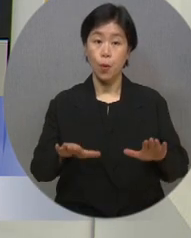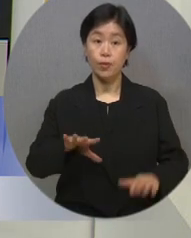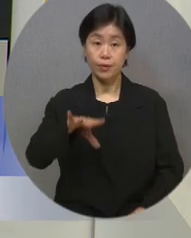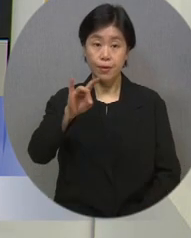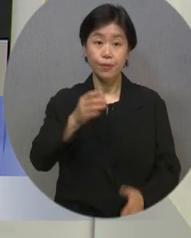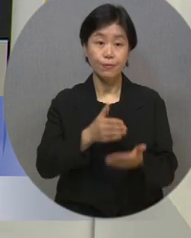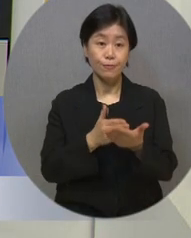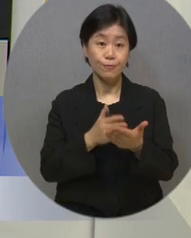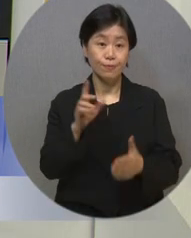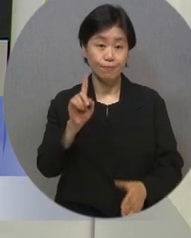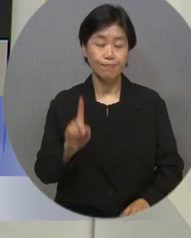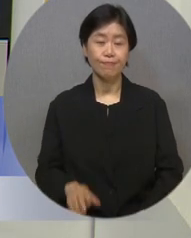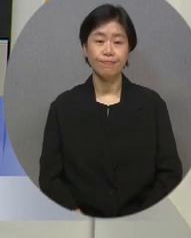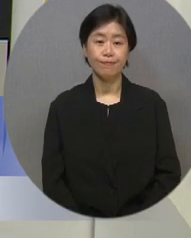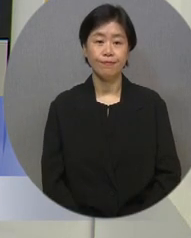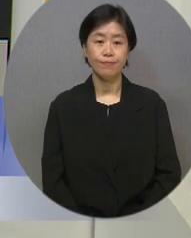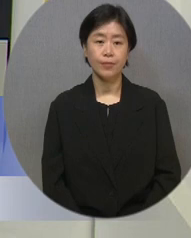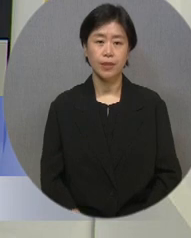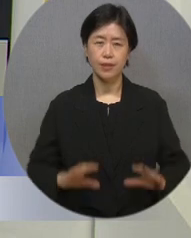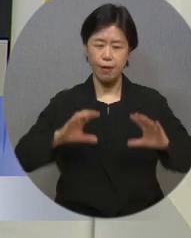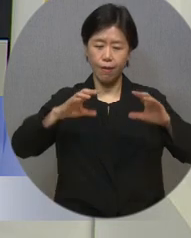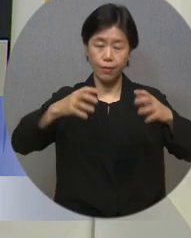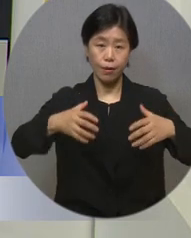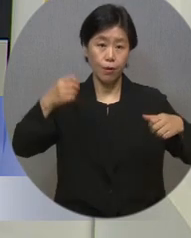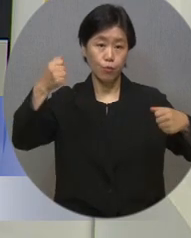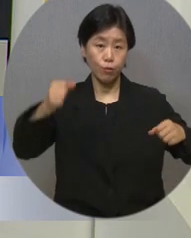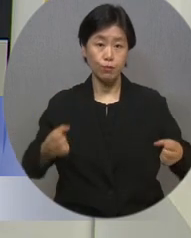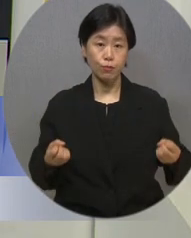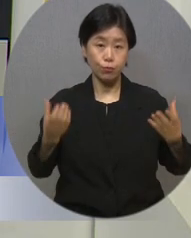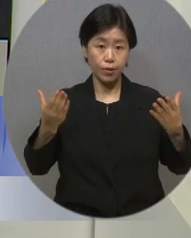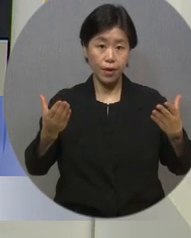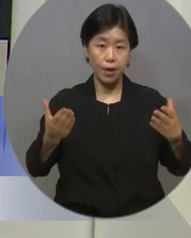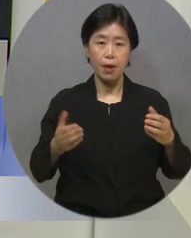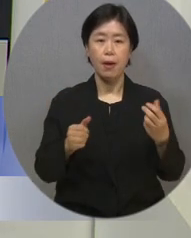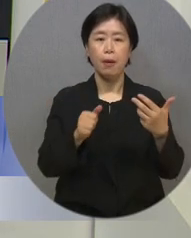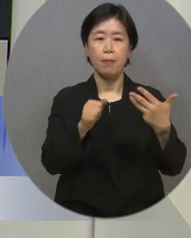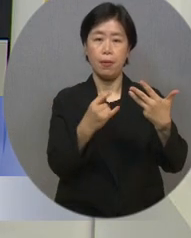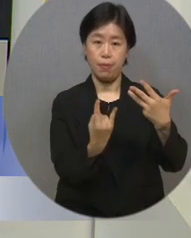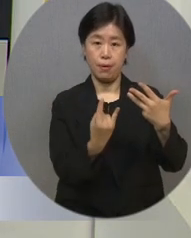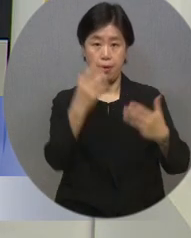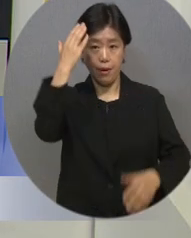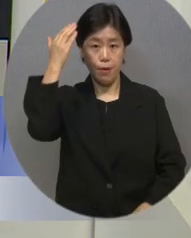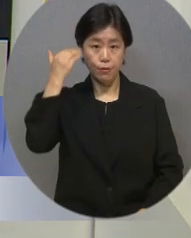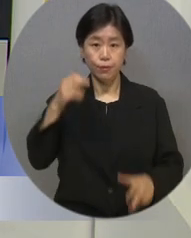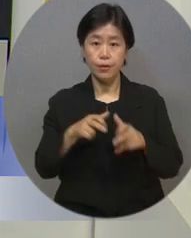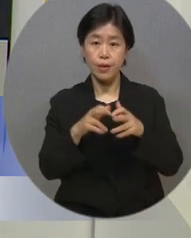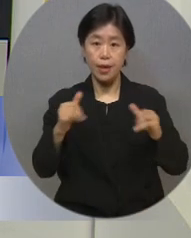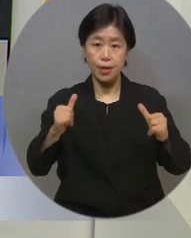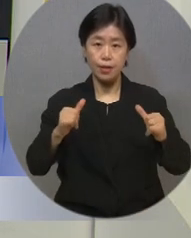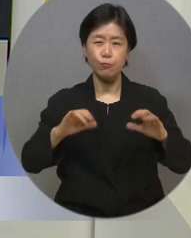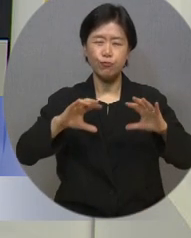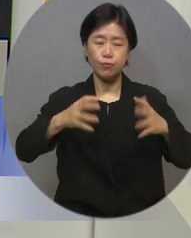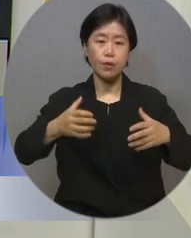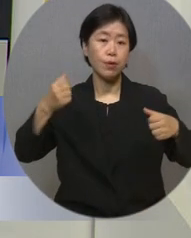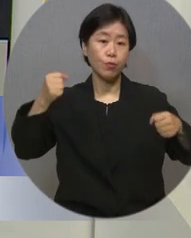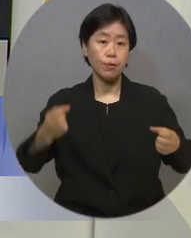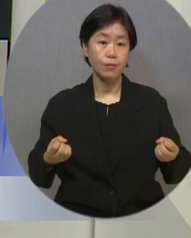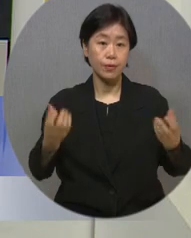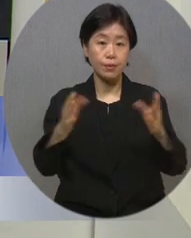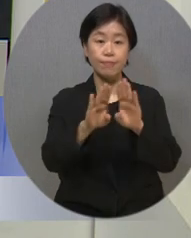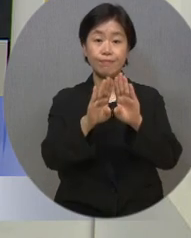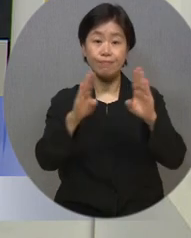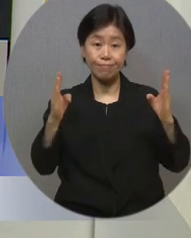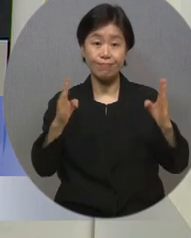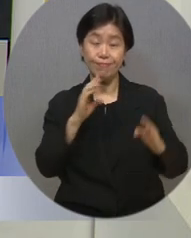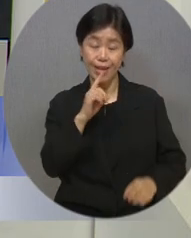일면 기사에서는 전 세계인의 무용 축제인 제8의 대한민국 장애인 국제 무용제가 개최된다는